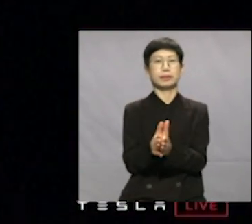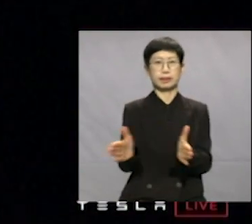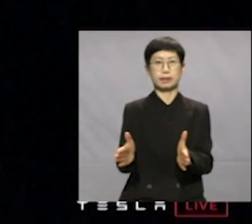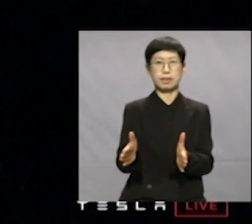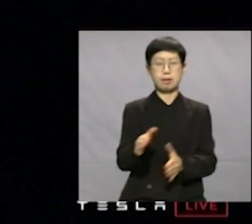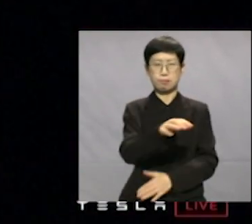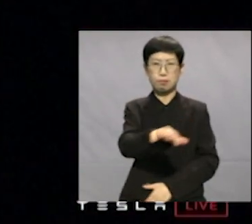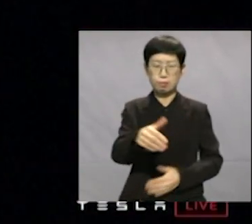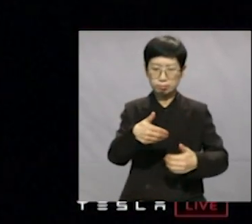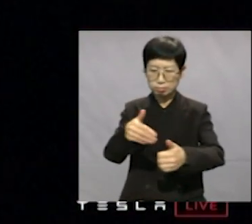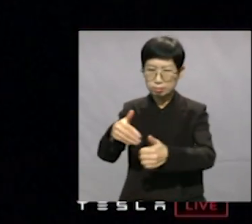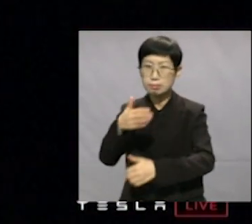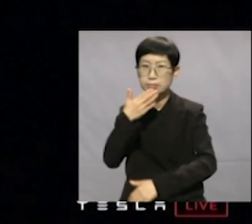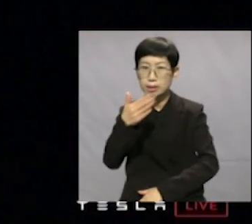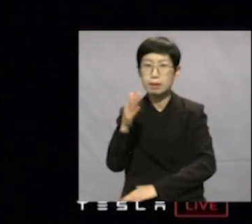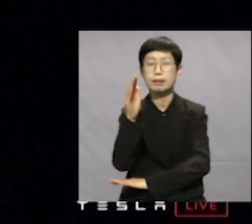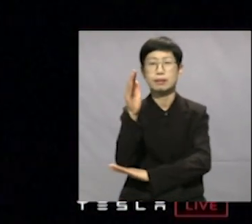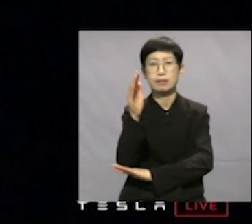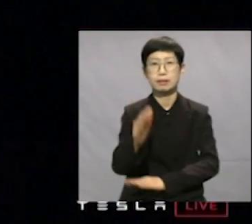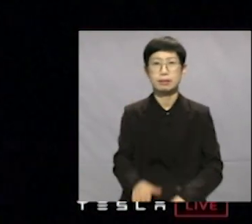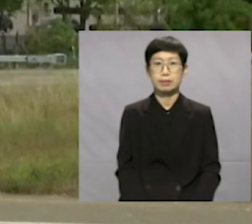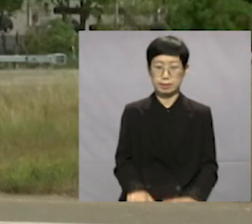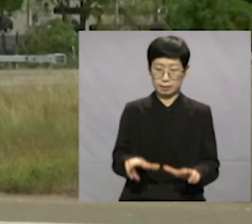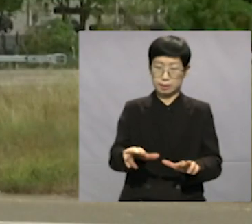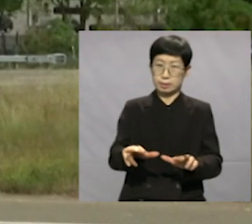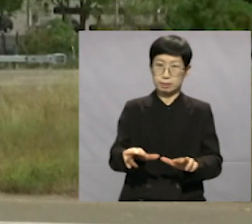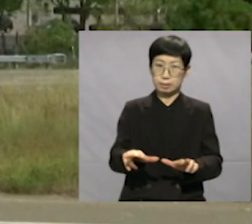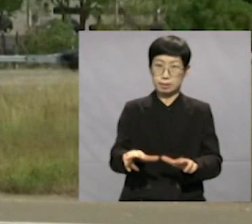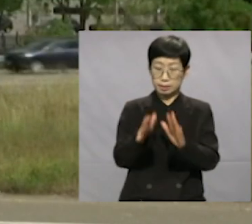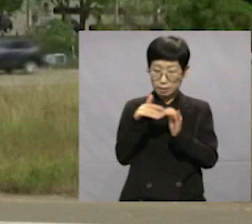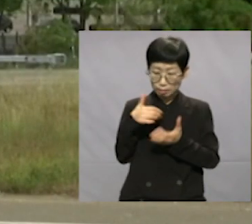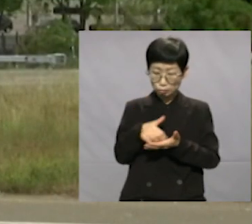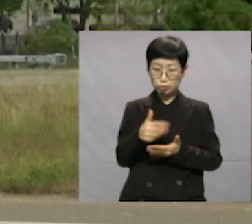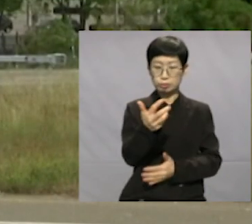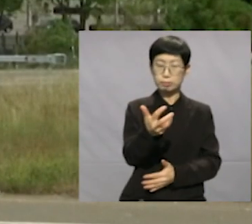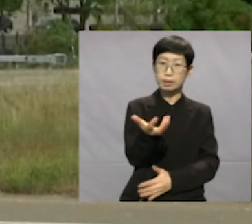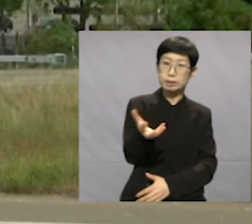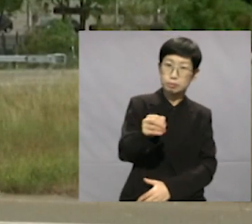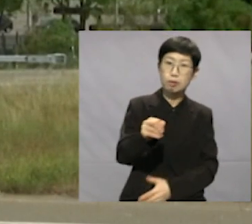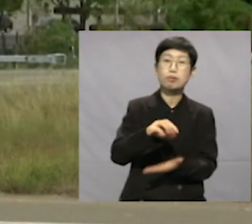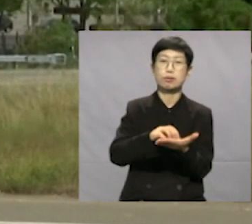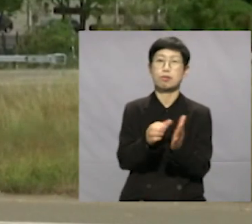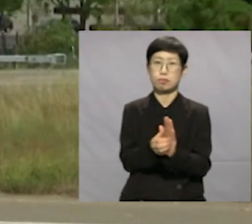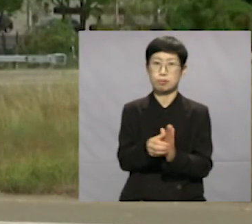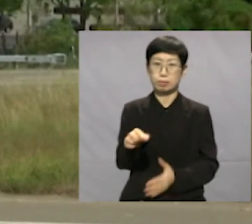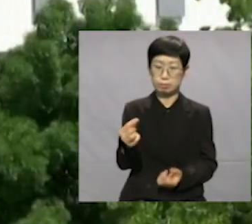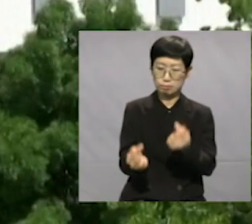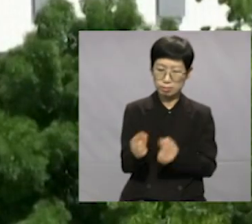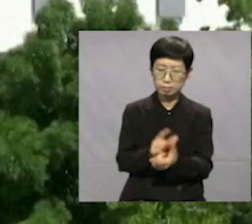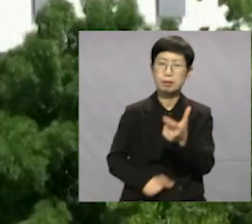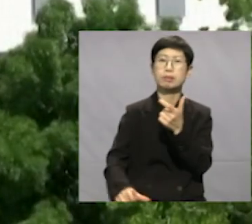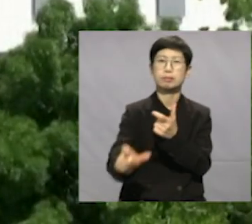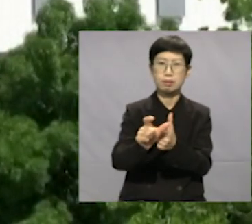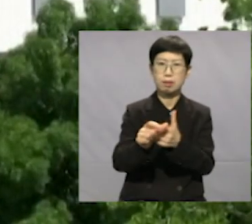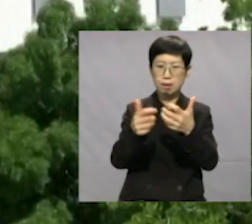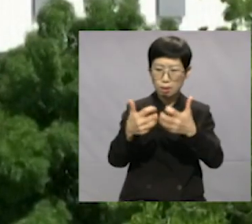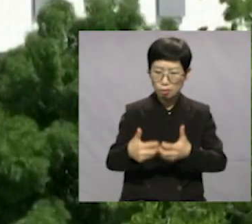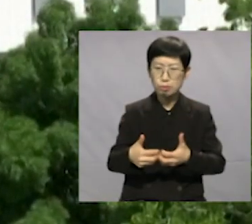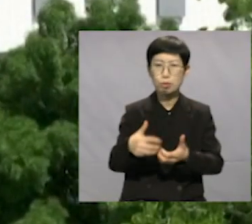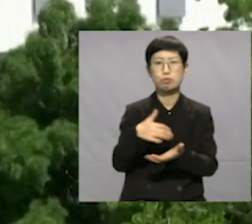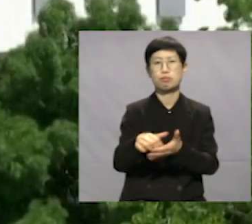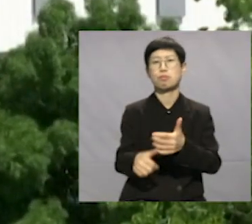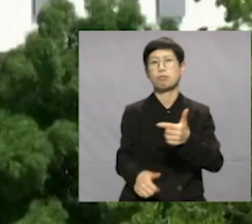시작할 거다라고 보통 얘기를 하는 거거든요. 네. 현재 인류가 한 80억 명 정도 되잖아요. 그렇죠. 그러니까 그거보다도 훨씬 더 많은